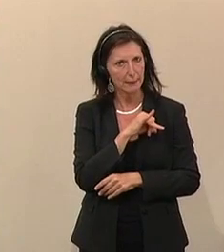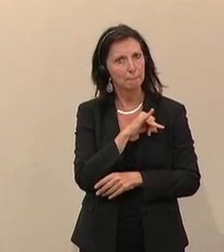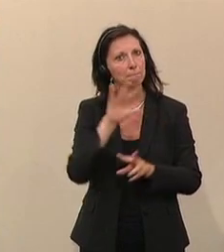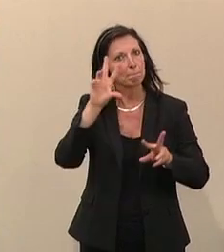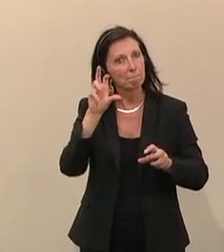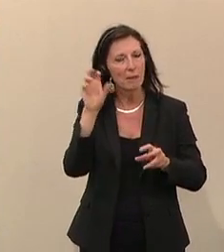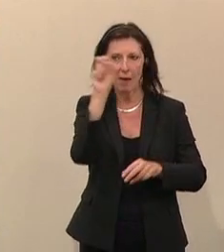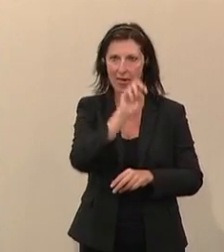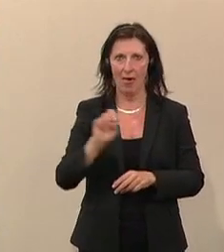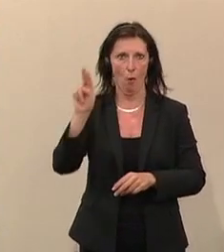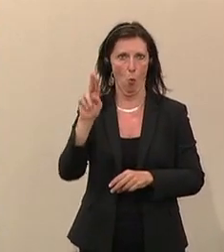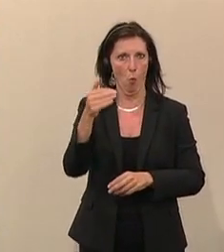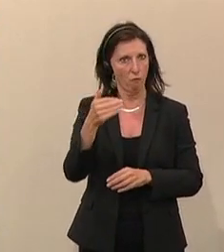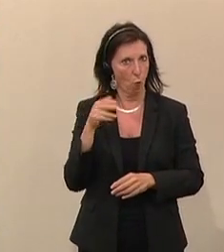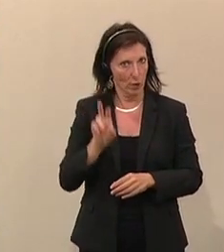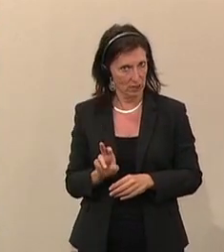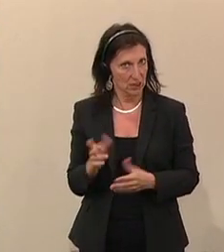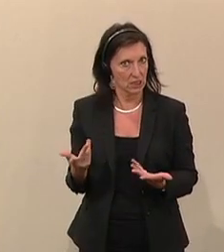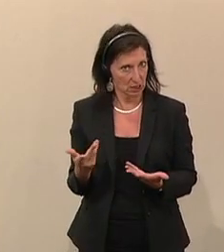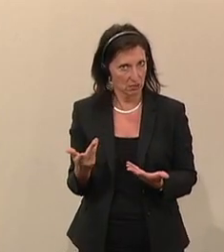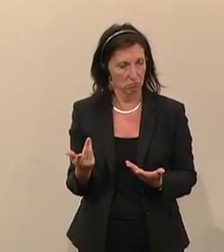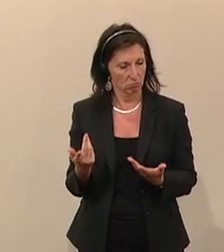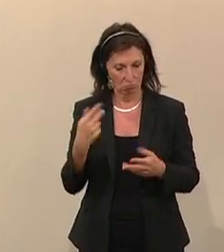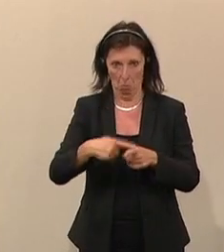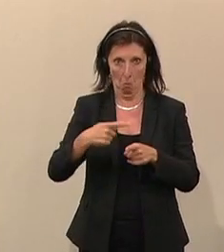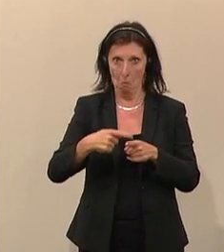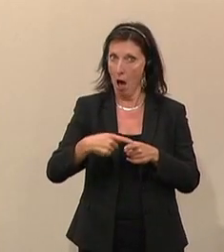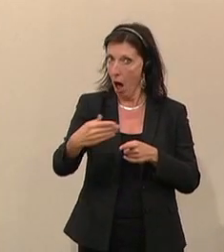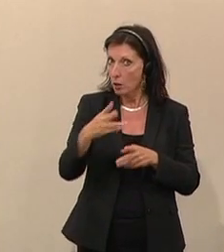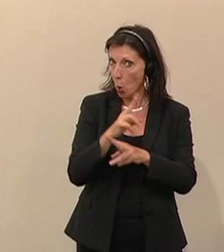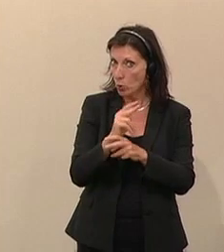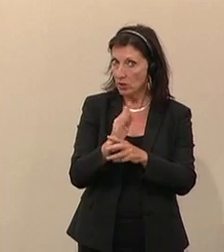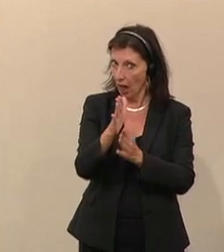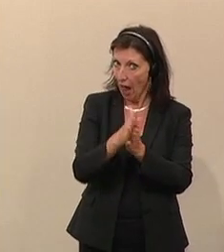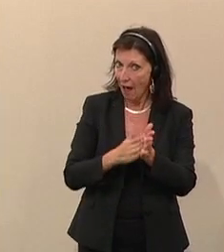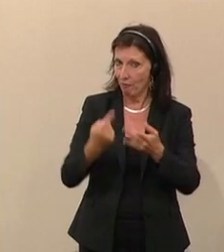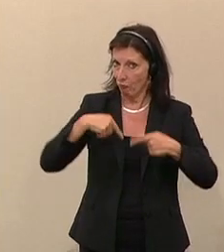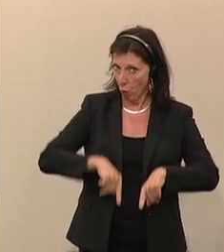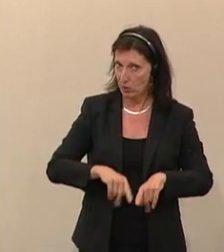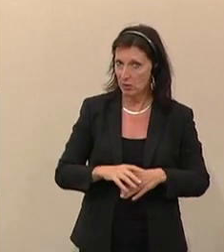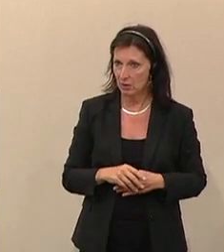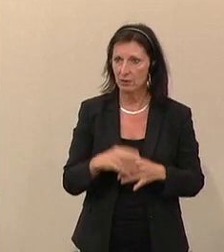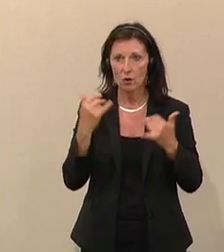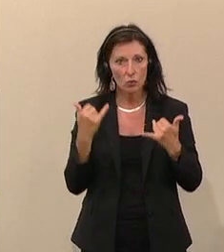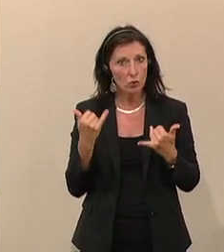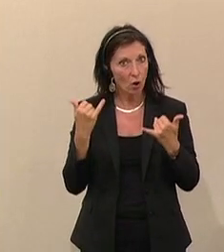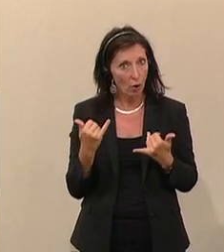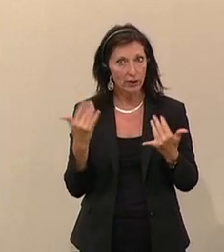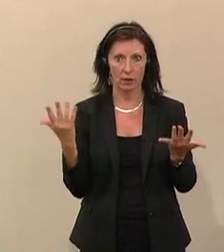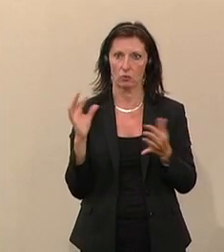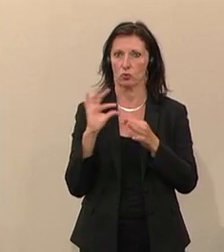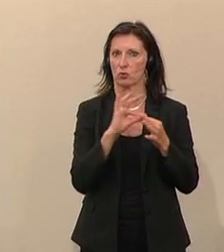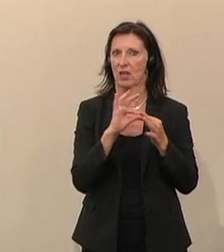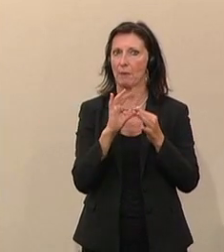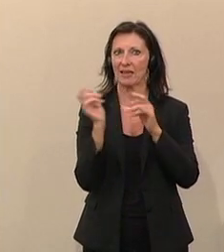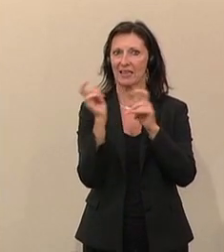man war dass peter wurm von der fpö für österreich beginnt und möchte heute vielleicht auch im rahmen der diskussion ganz gut